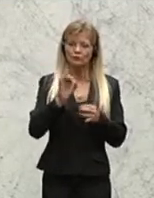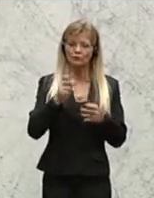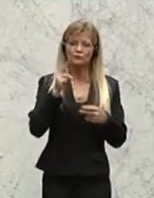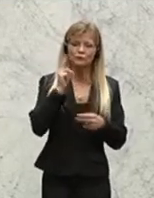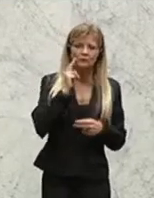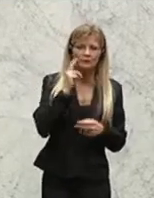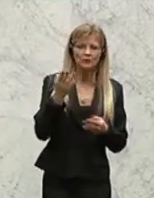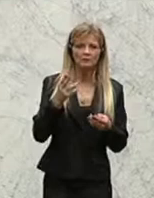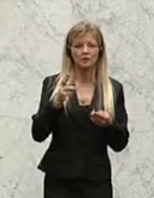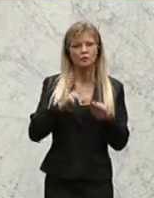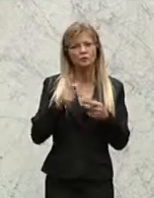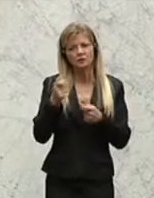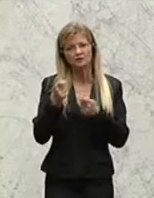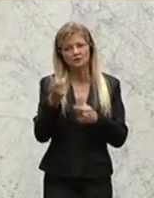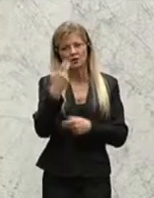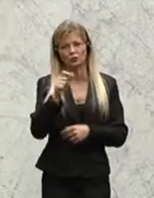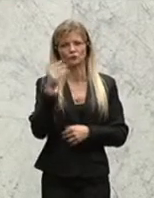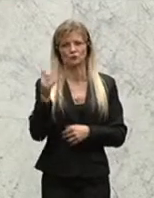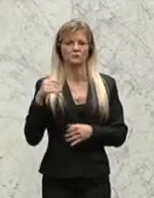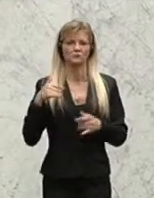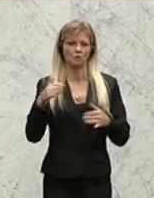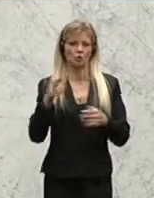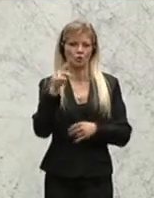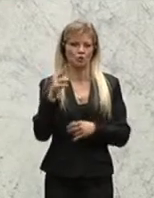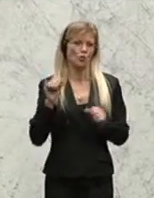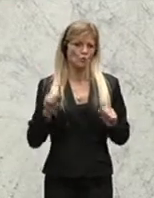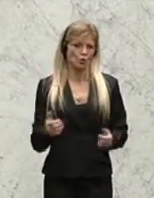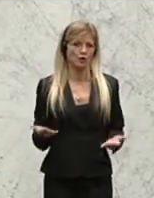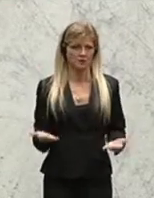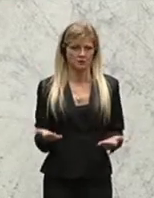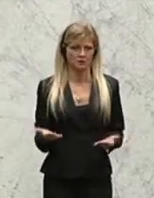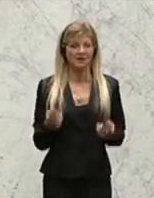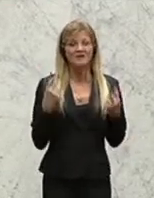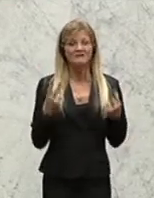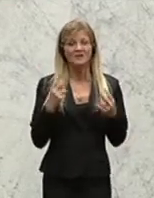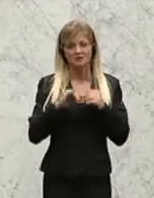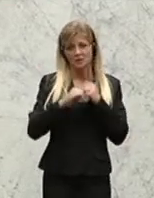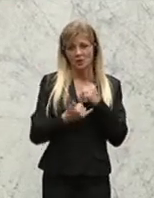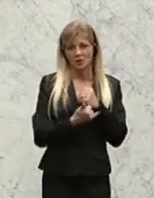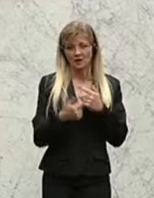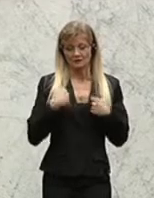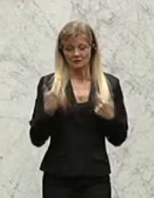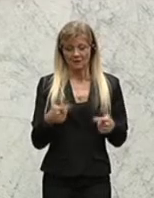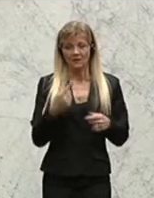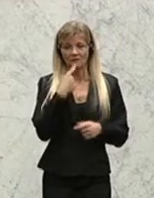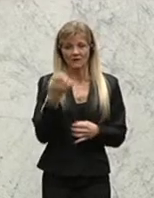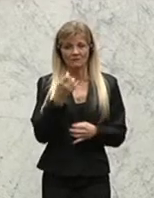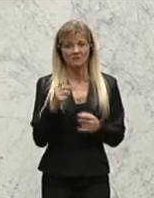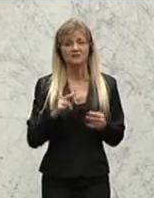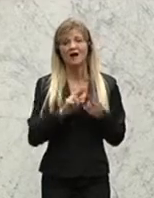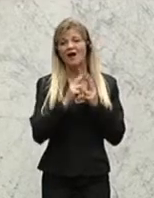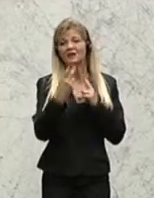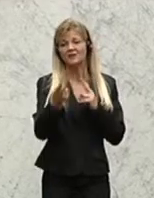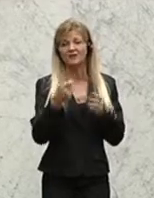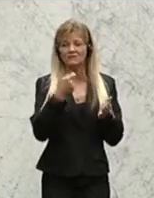von 350 Millionen Euro ermöglicht. Als wichtigstes Projekt erwähnen darf ich das